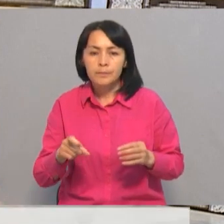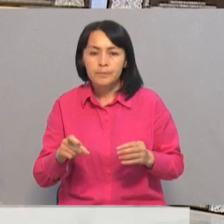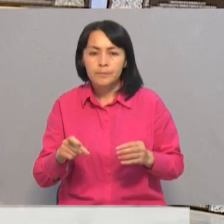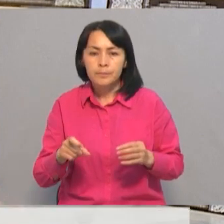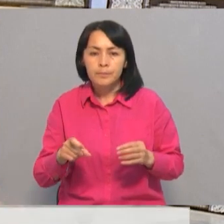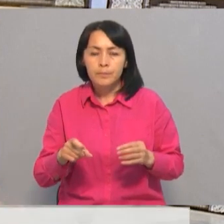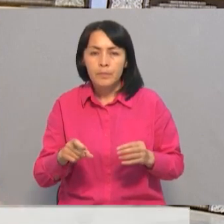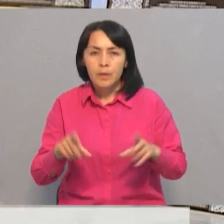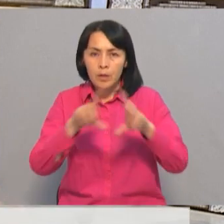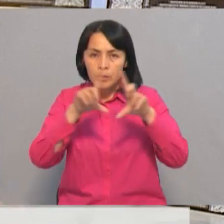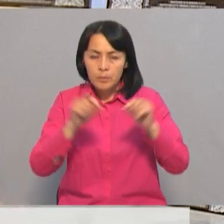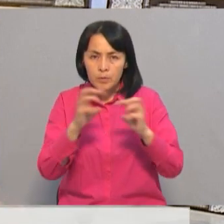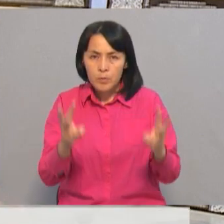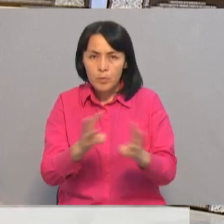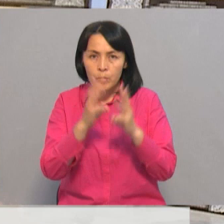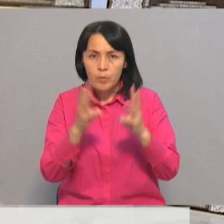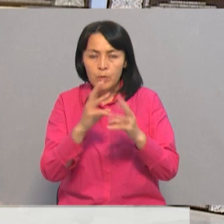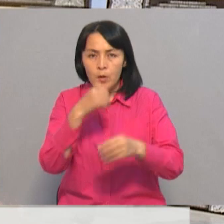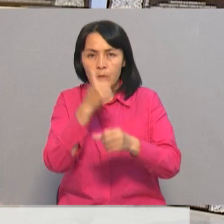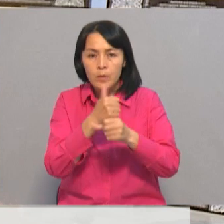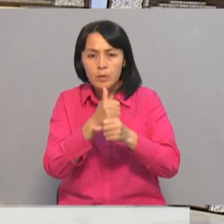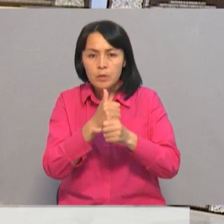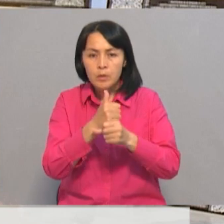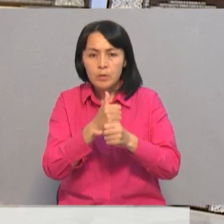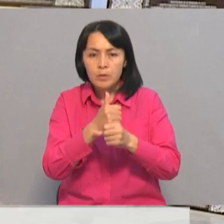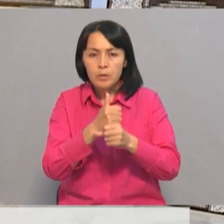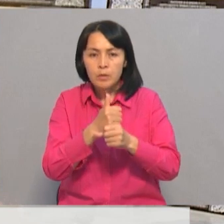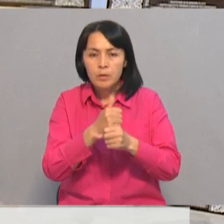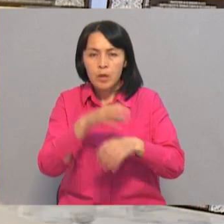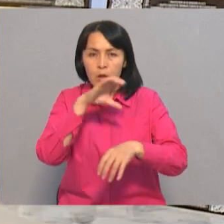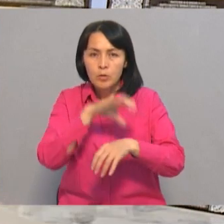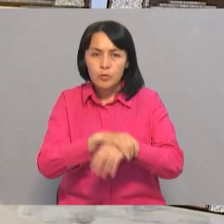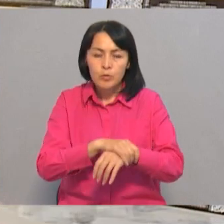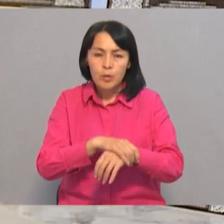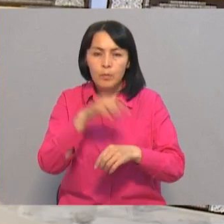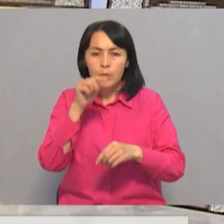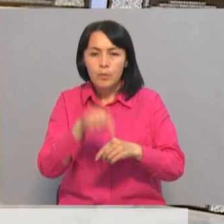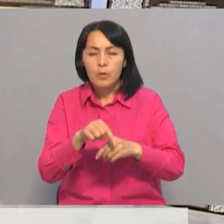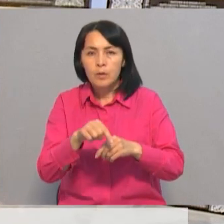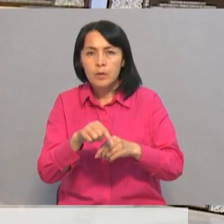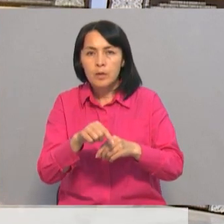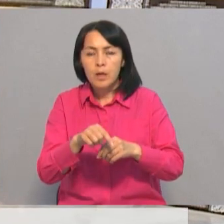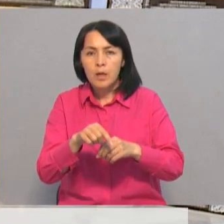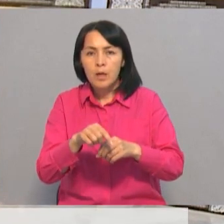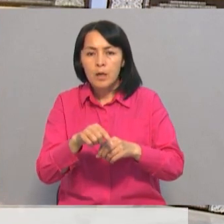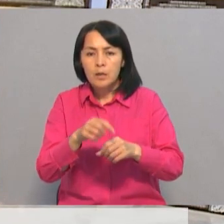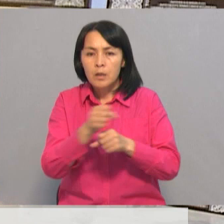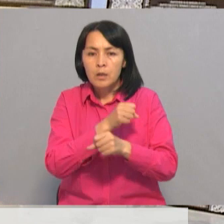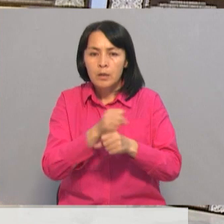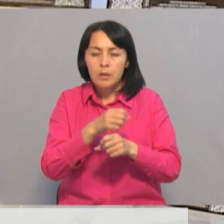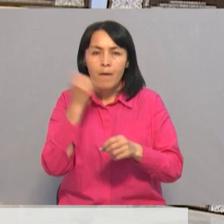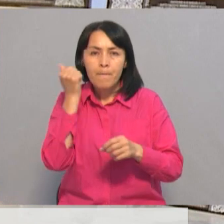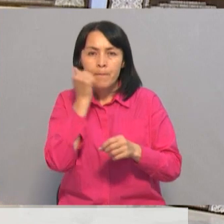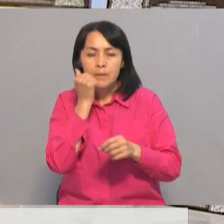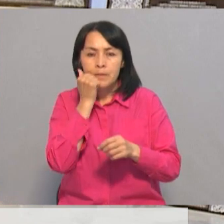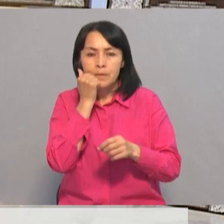белсенділердің конторларын өртеп, басшыларына ұстап оларды неғығаннан кейін оған